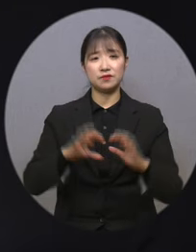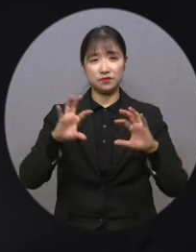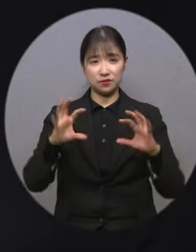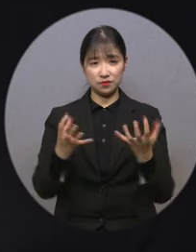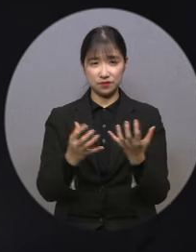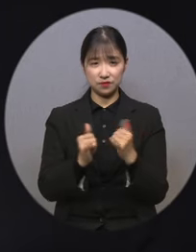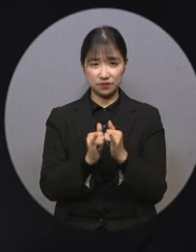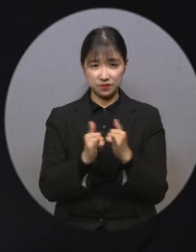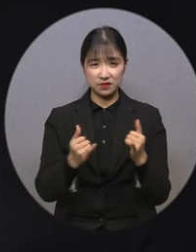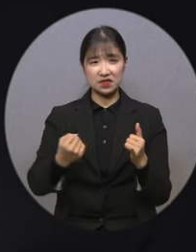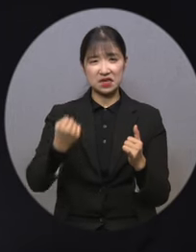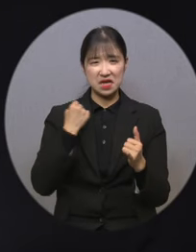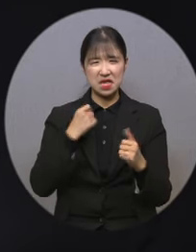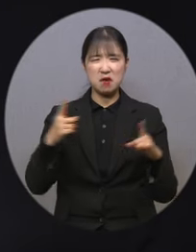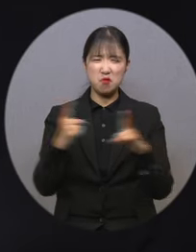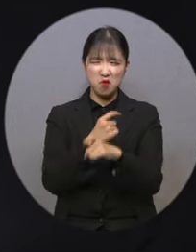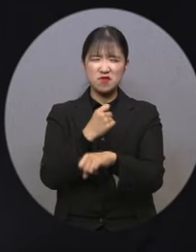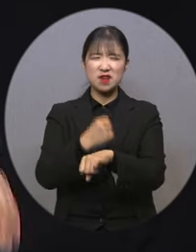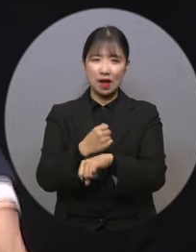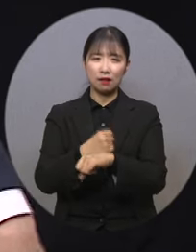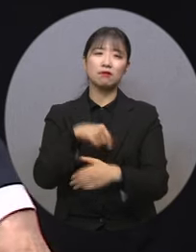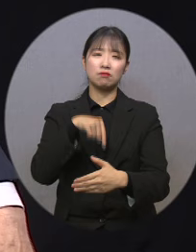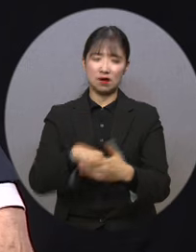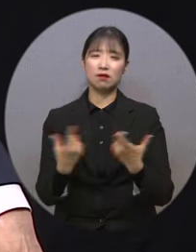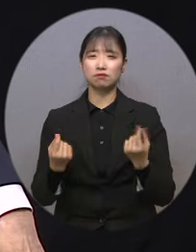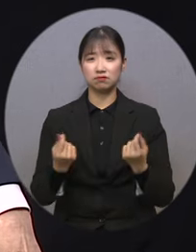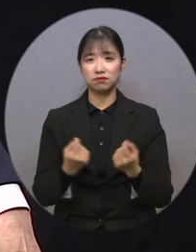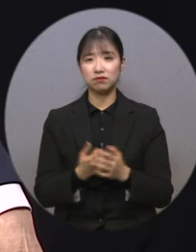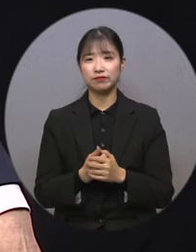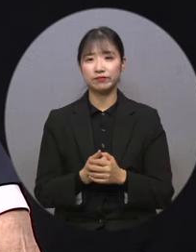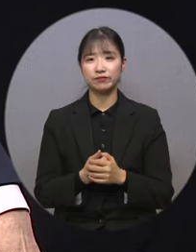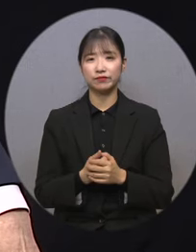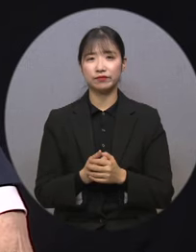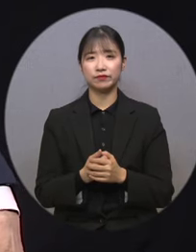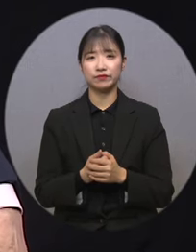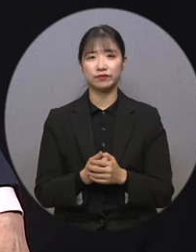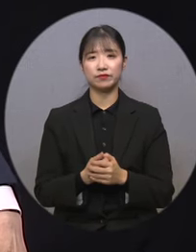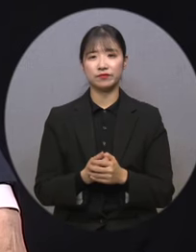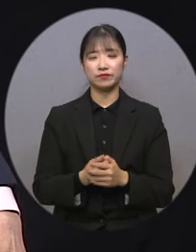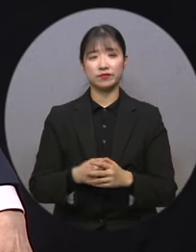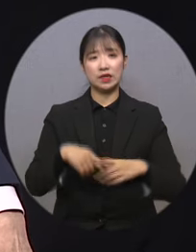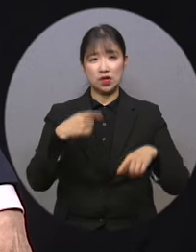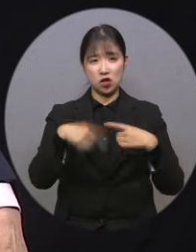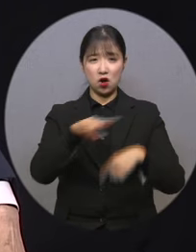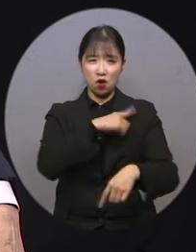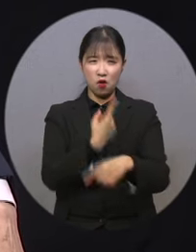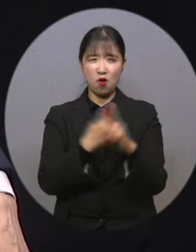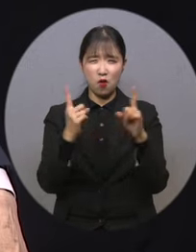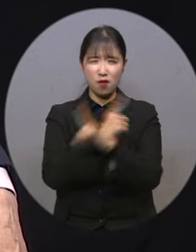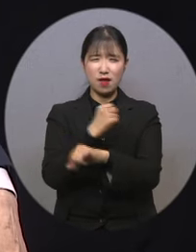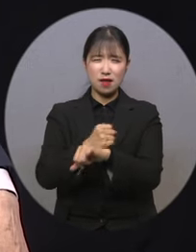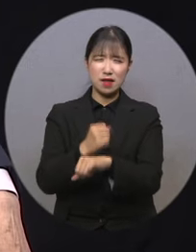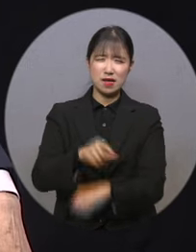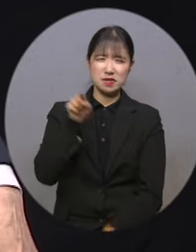국민의힘은 복수를 하겠다는 마음이 있는 거야. 정권 교체를 주장하는 거는 저 나쁜 사람들에 대해서 자기가 응징하겠다